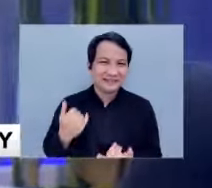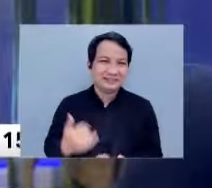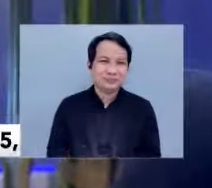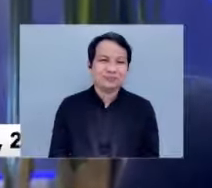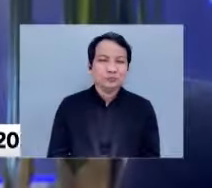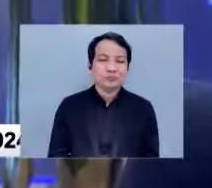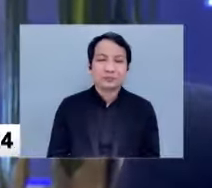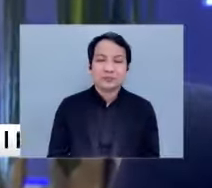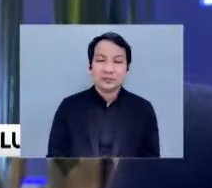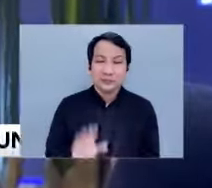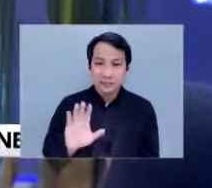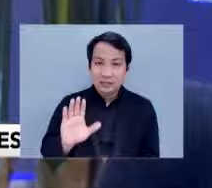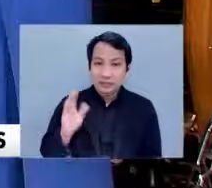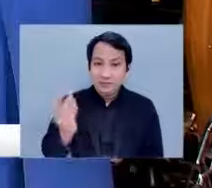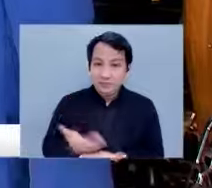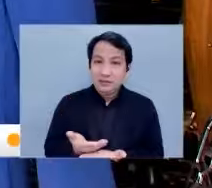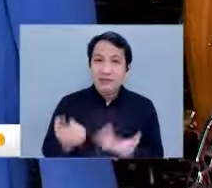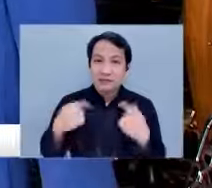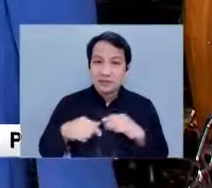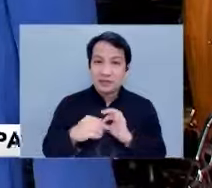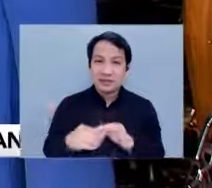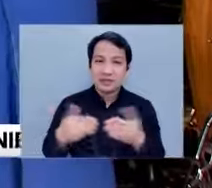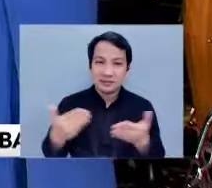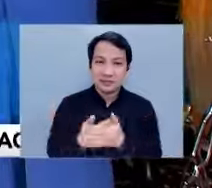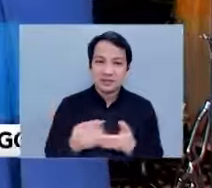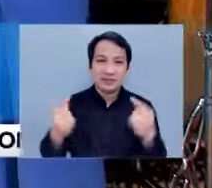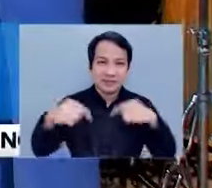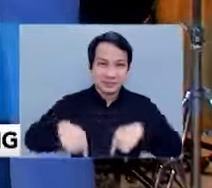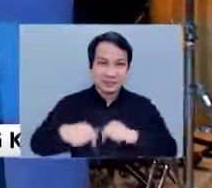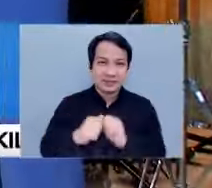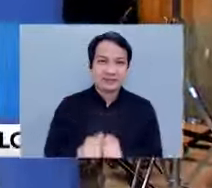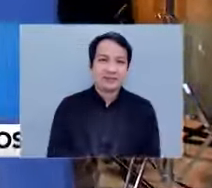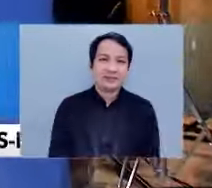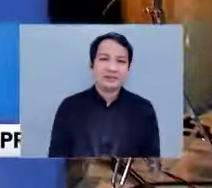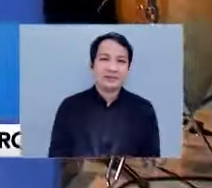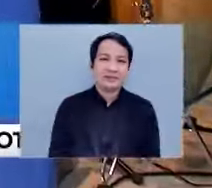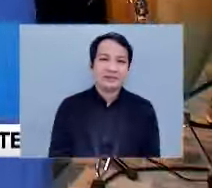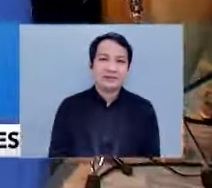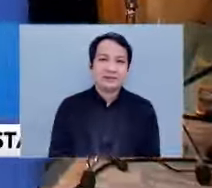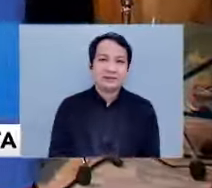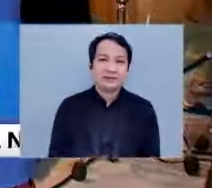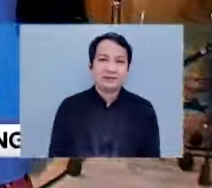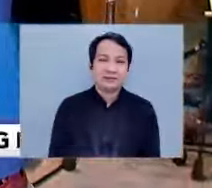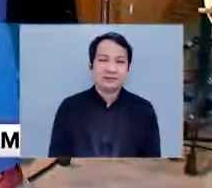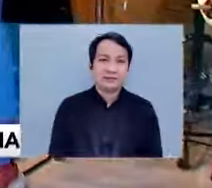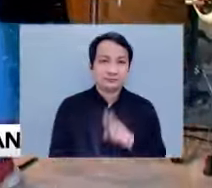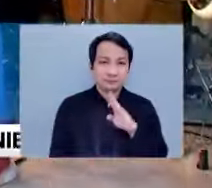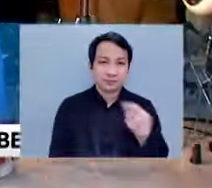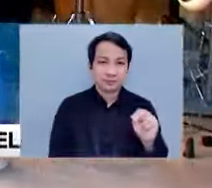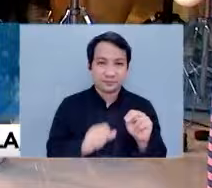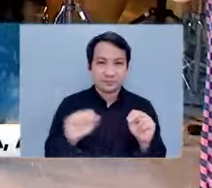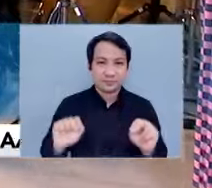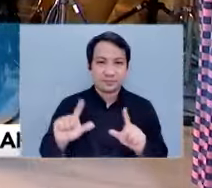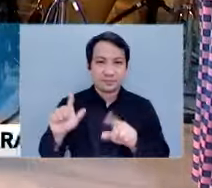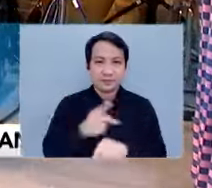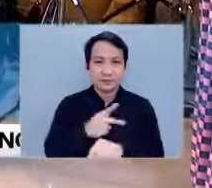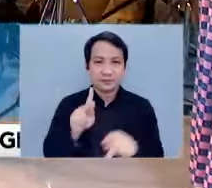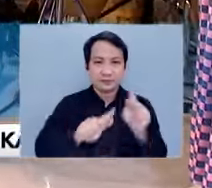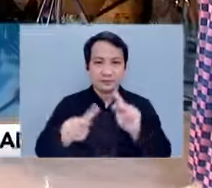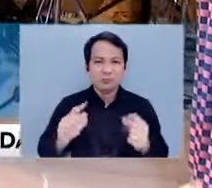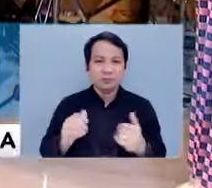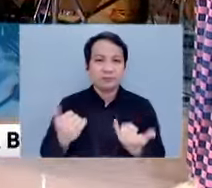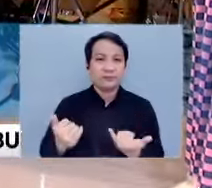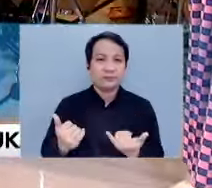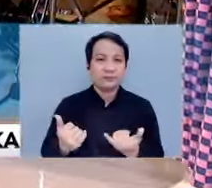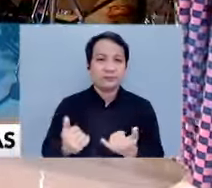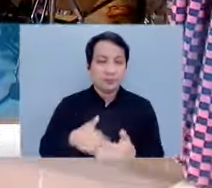po, ito na nga, makikijump pa rin sila sa atin. Kaya abangan po ang Ben and Ben at ang live performance nila ng sa susunod